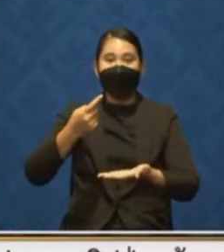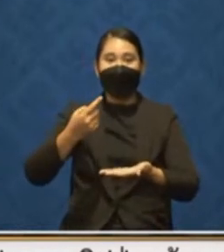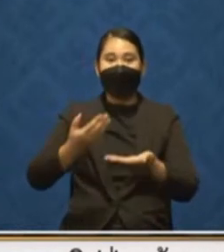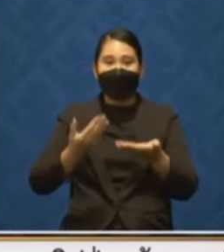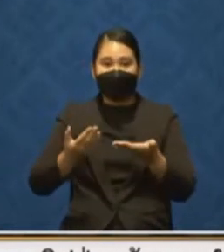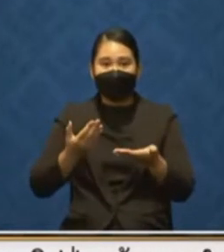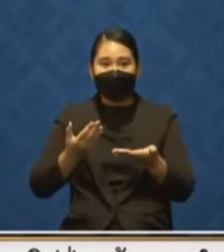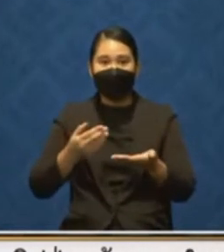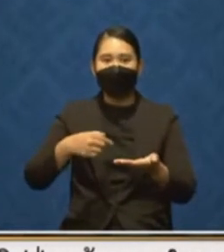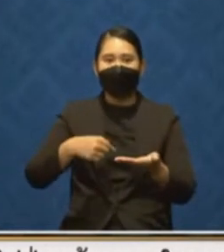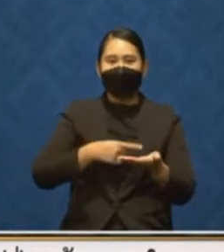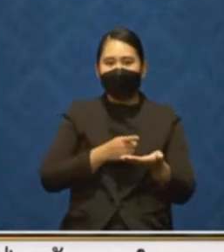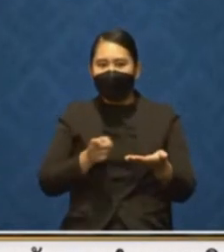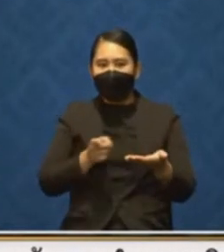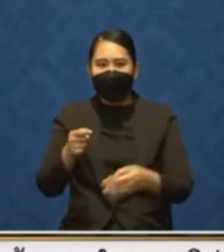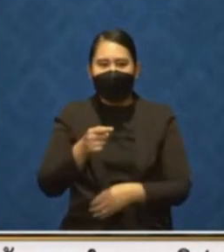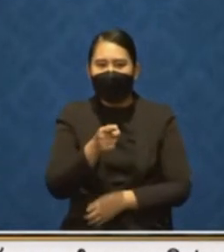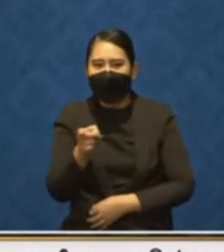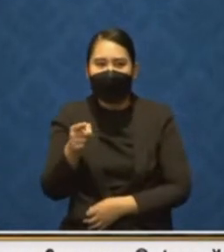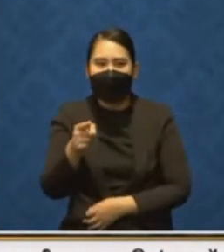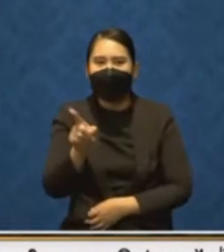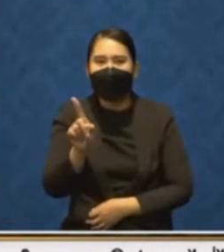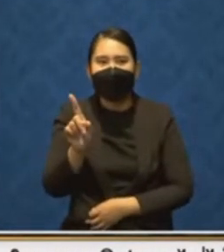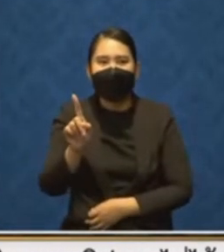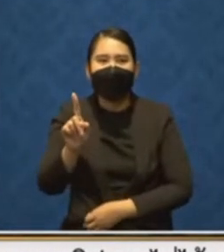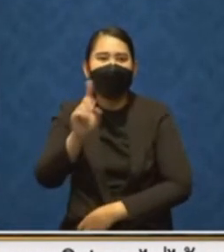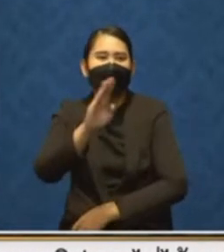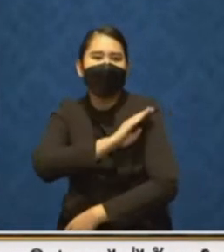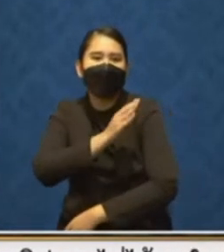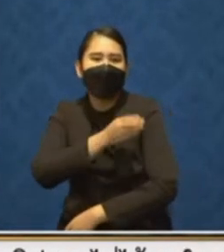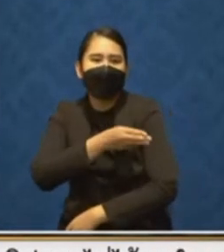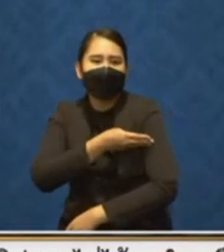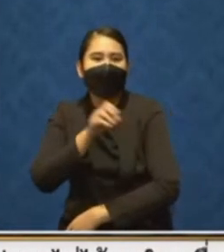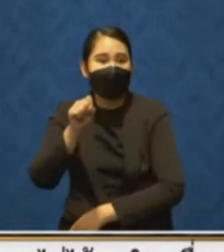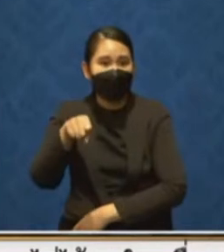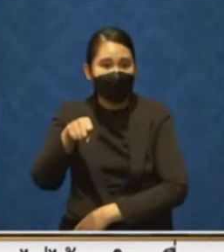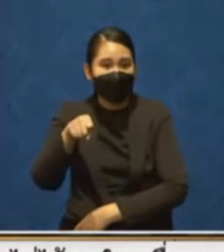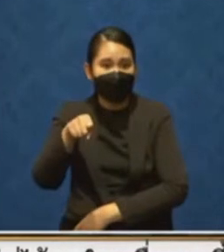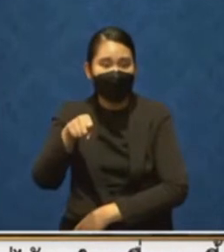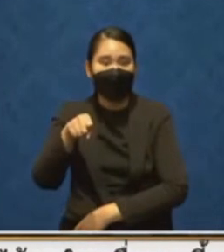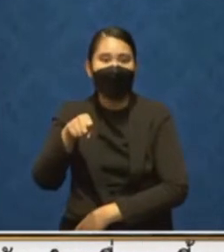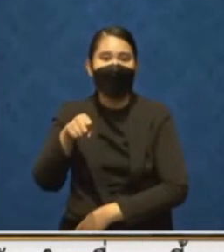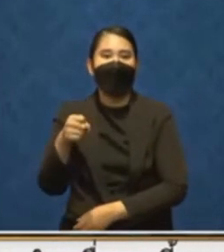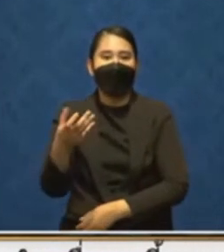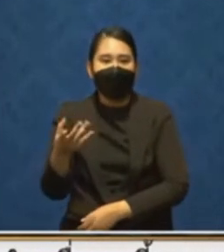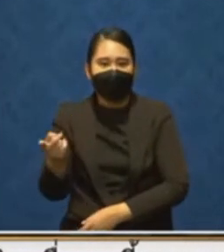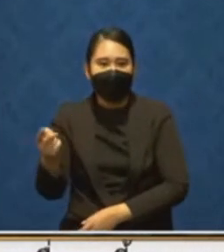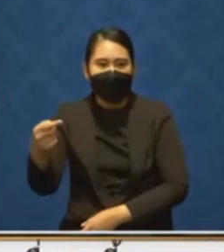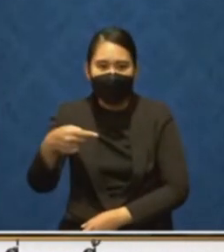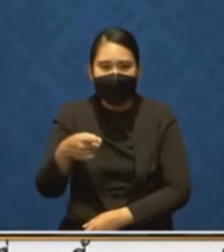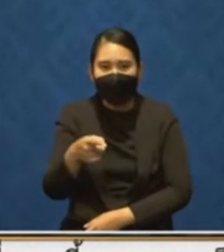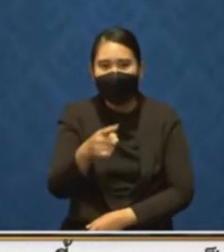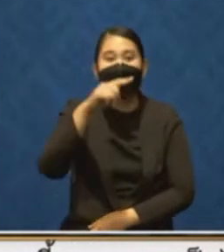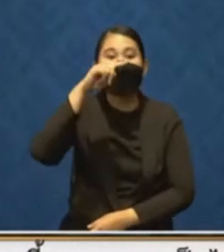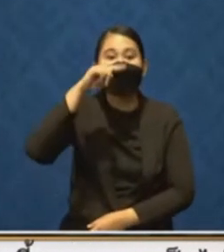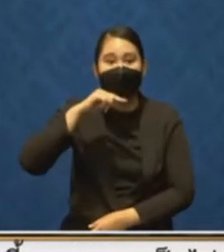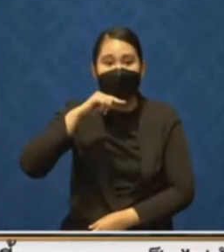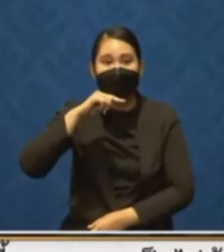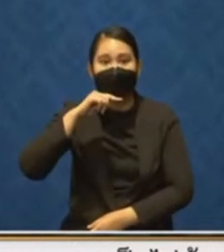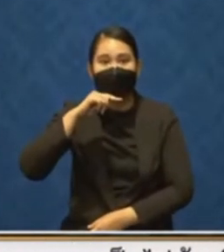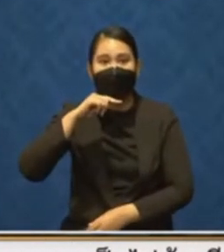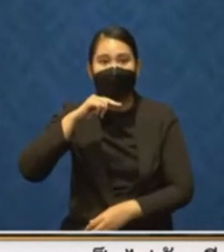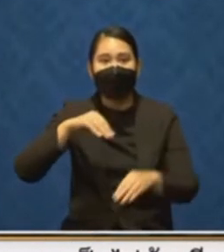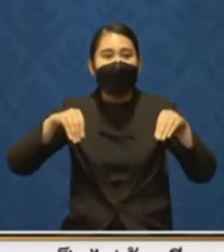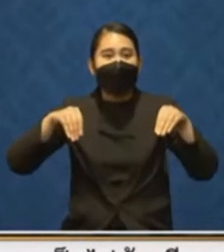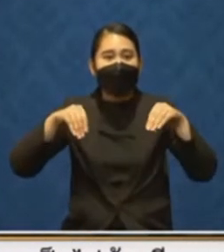เอเชียแปซิฟิกไปขึ้นแถวฟิลิปปินส์ไหมแล้วมันเลยตรงเข้าเอาไทยมาแถวๆ